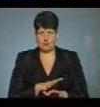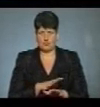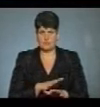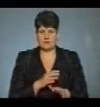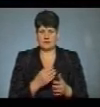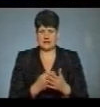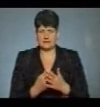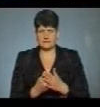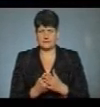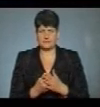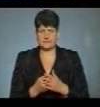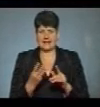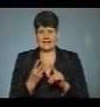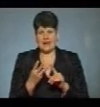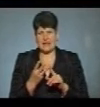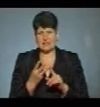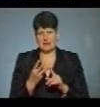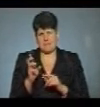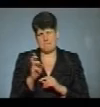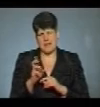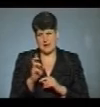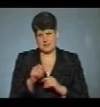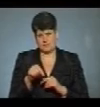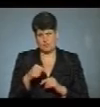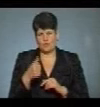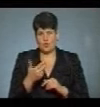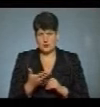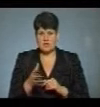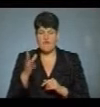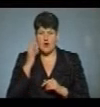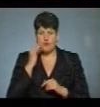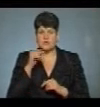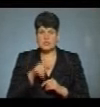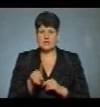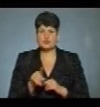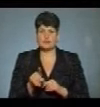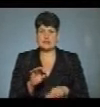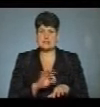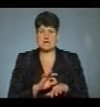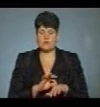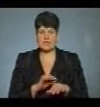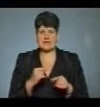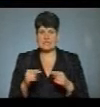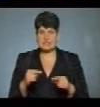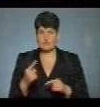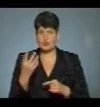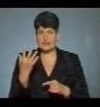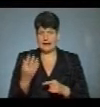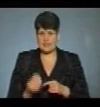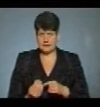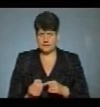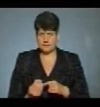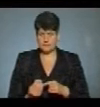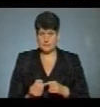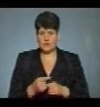межах 3 березня поточного року. Враховуючи те, що вони захворіли з різницею в один день,